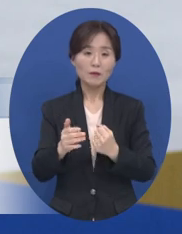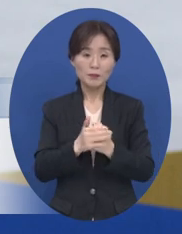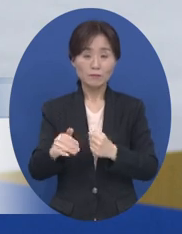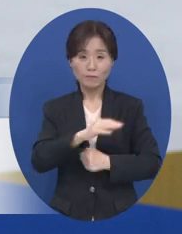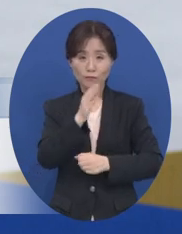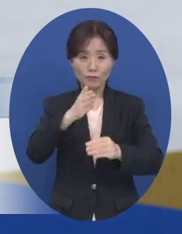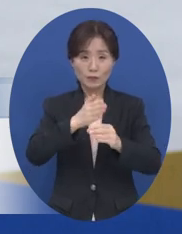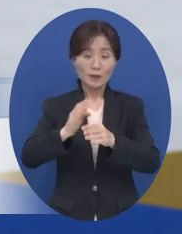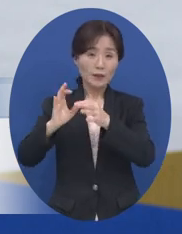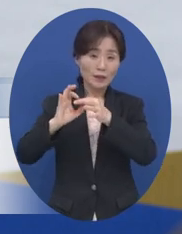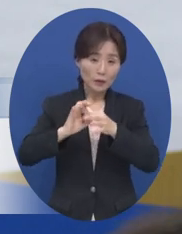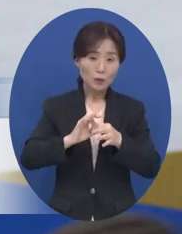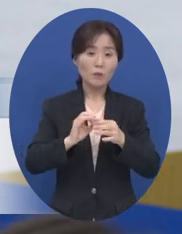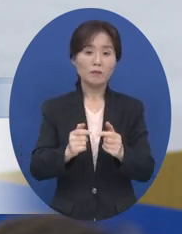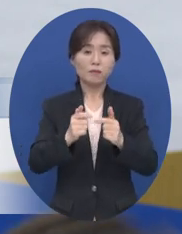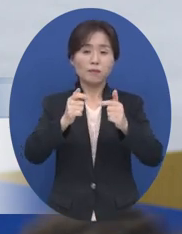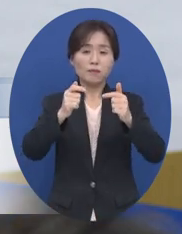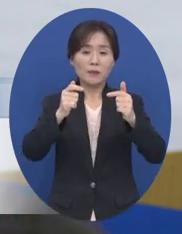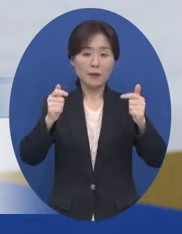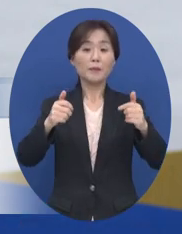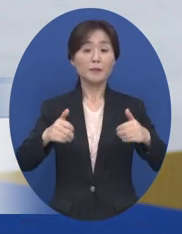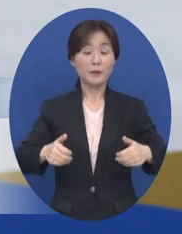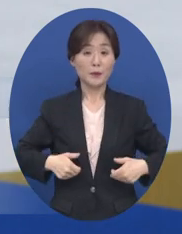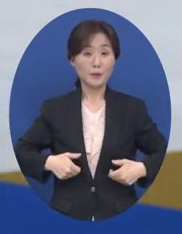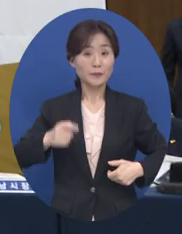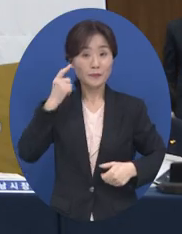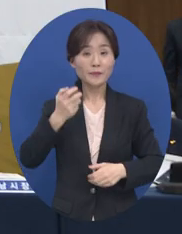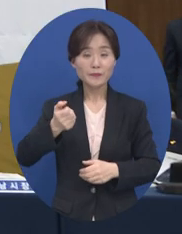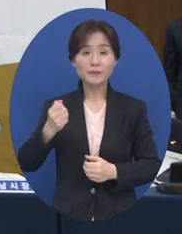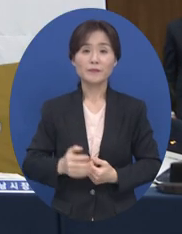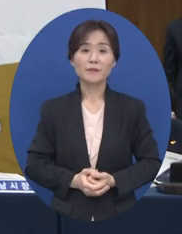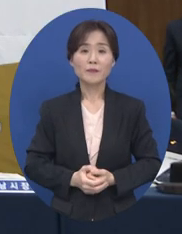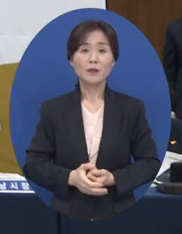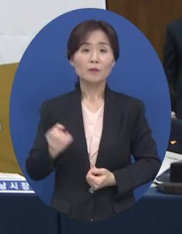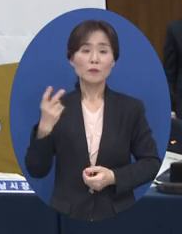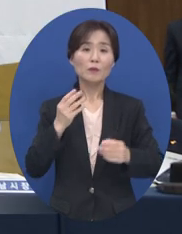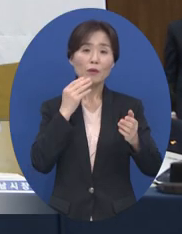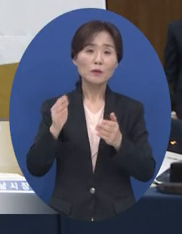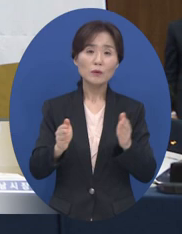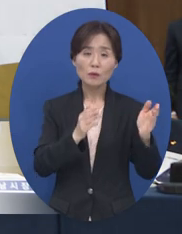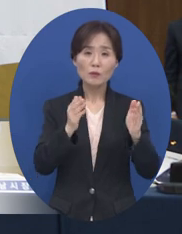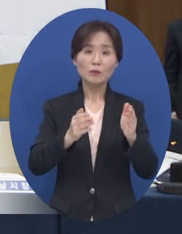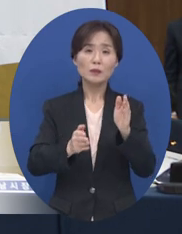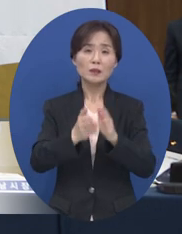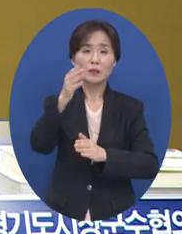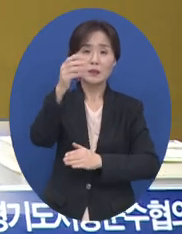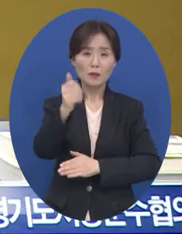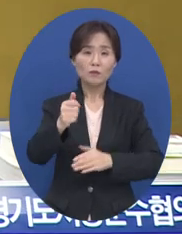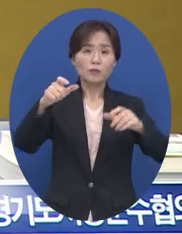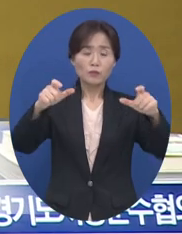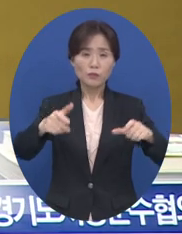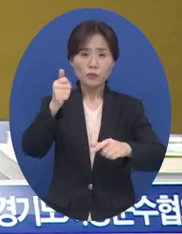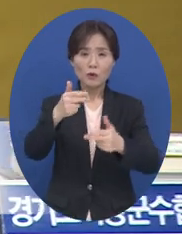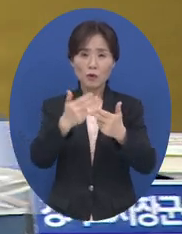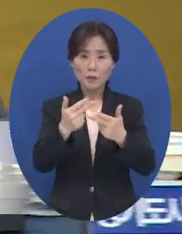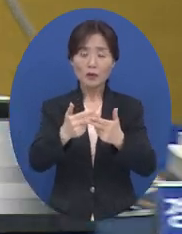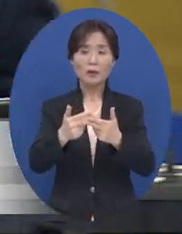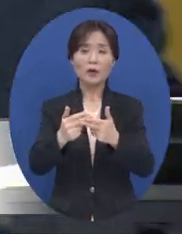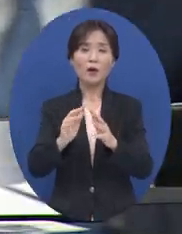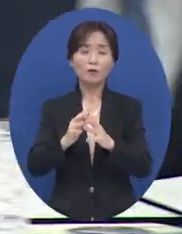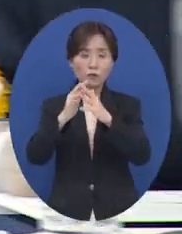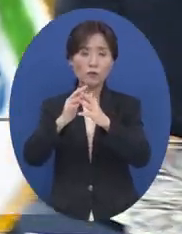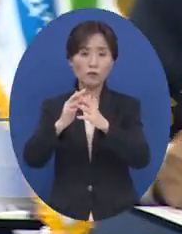돼서 계속 지속적으로 확대해 나가야 되지 않을까 이렇게 생각합니다. 또 경기도와 경기도시장군수협의회,